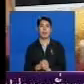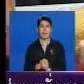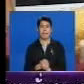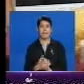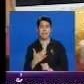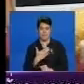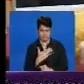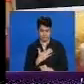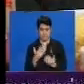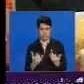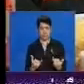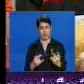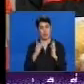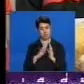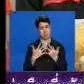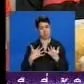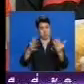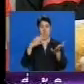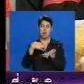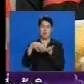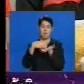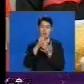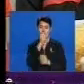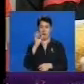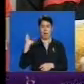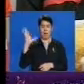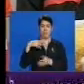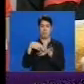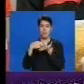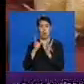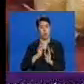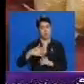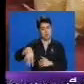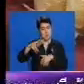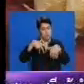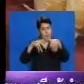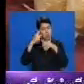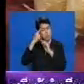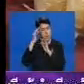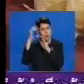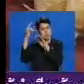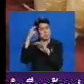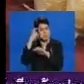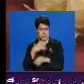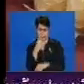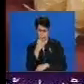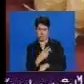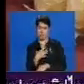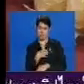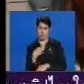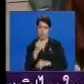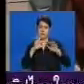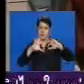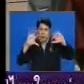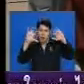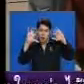ผมต้องถือโอกาสเรียนกับท่านทั้งหลายว่าพี่น้องประชาชนคาดหวังนะครับที่จะเห็นรัฐบา